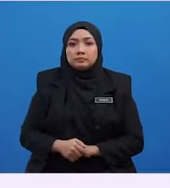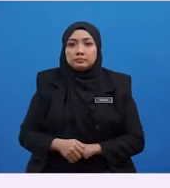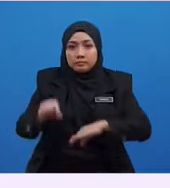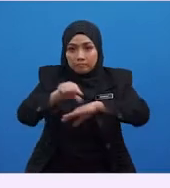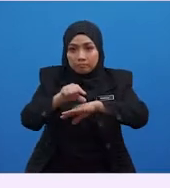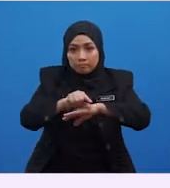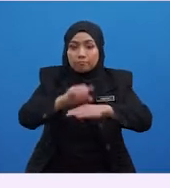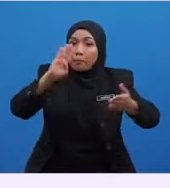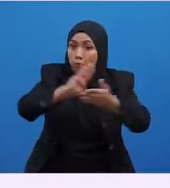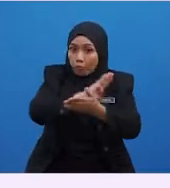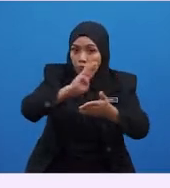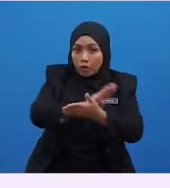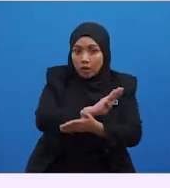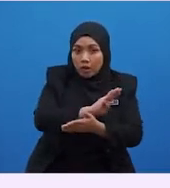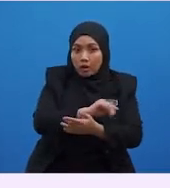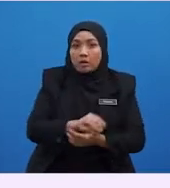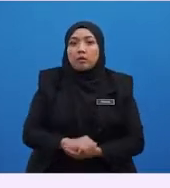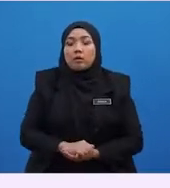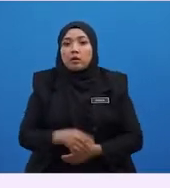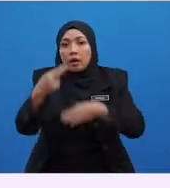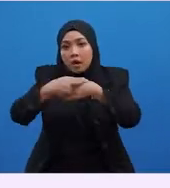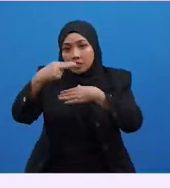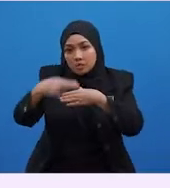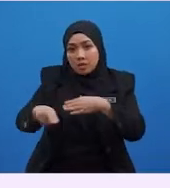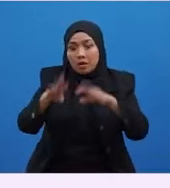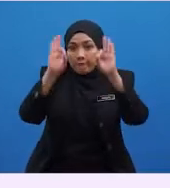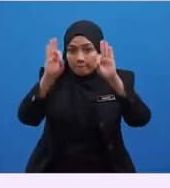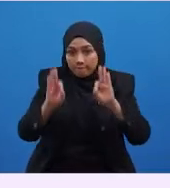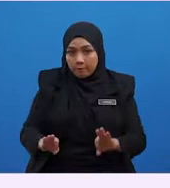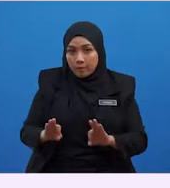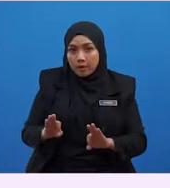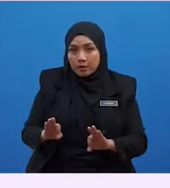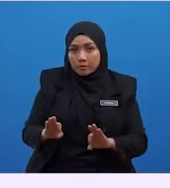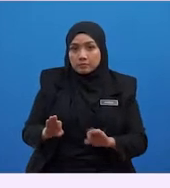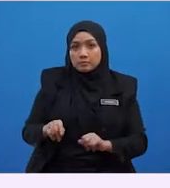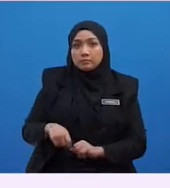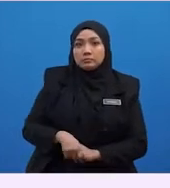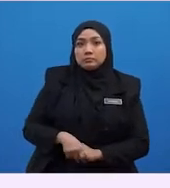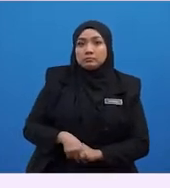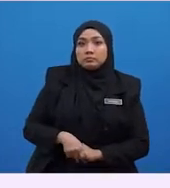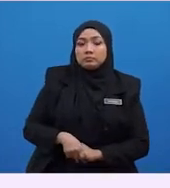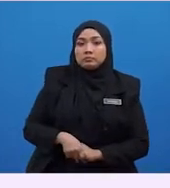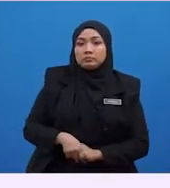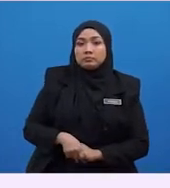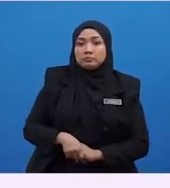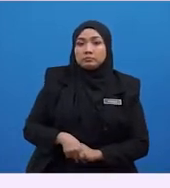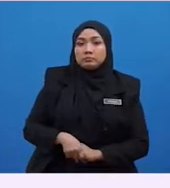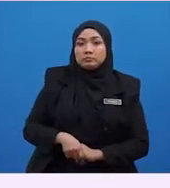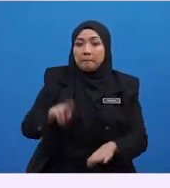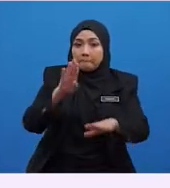akan menghantar data ke fail berformat PHP menggunakan method post. Pada halaman